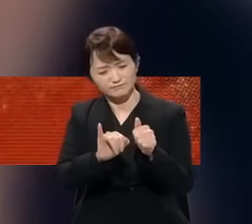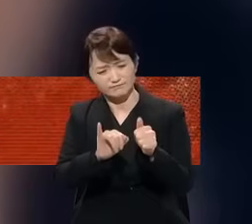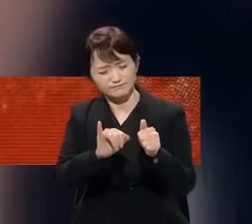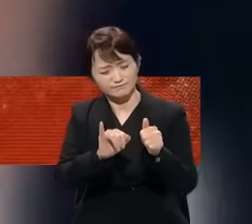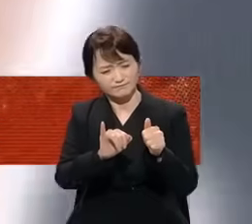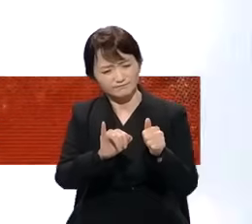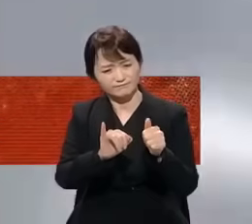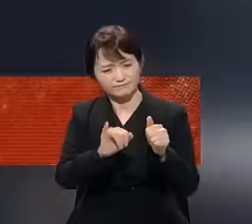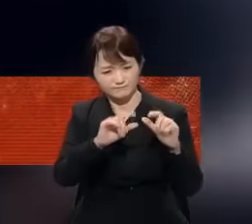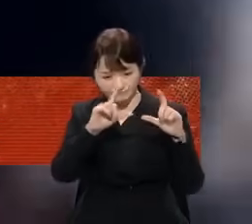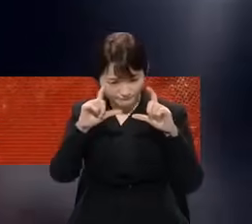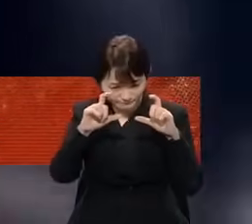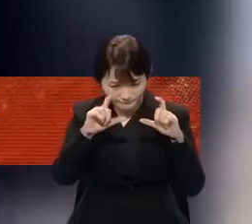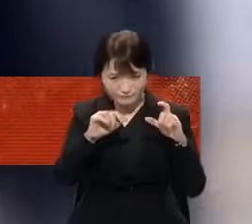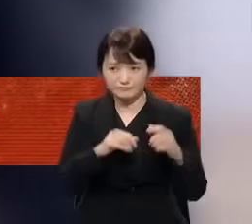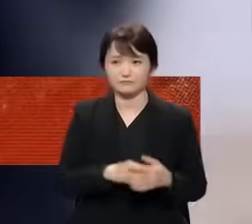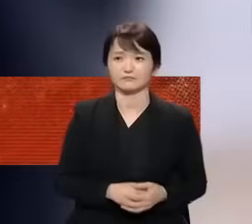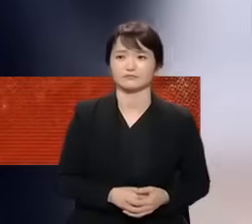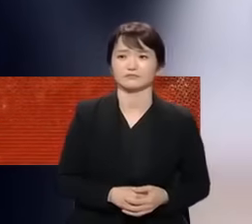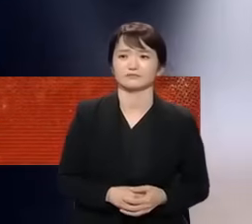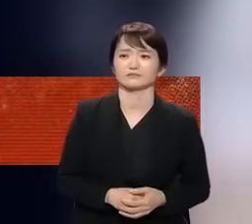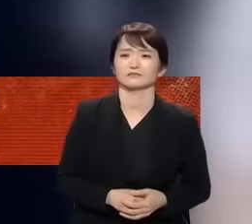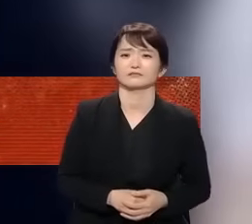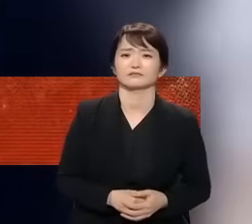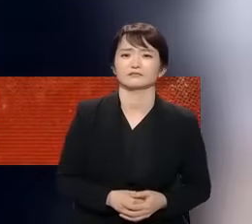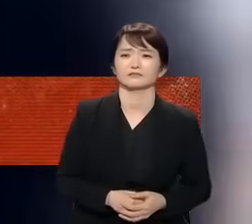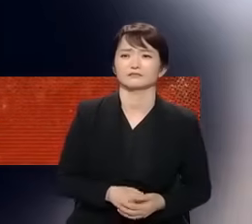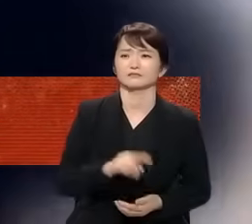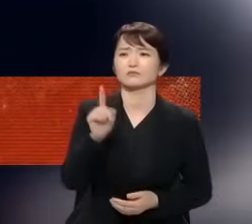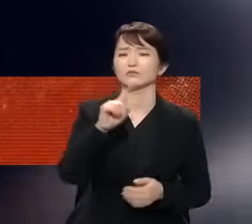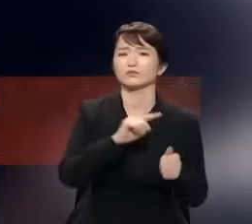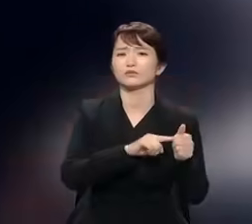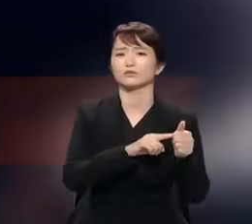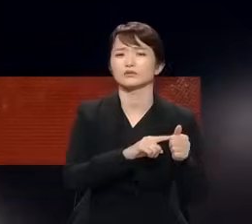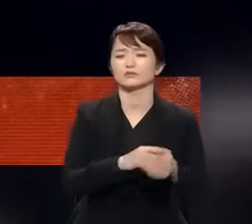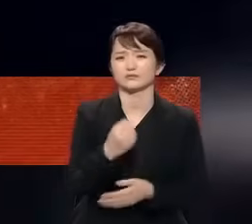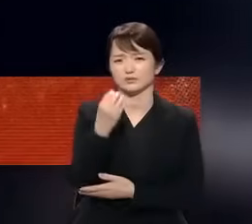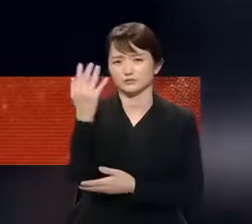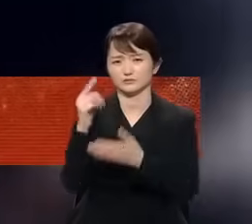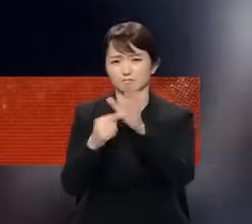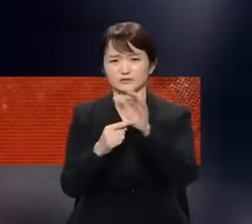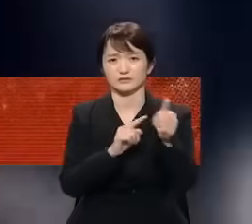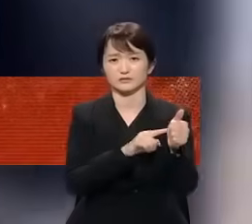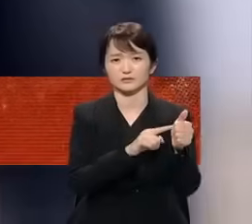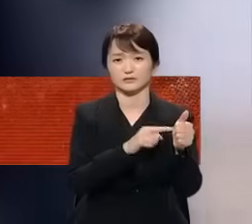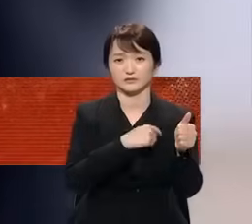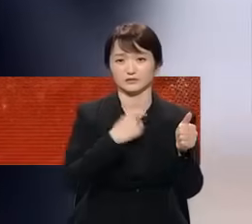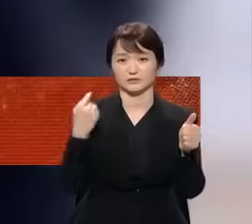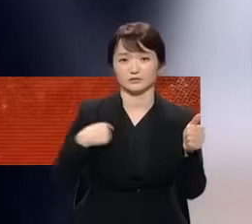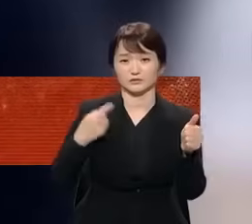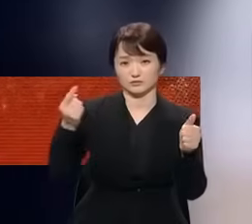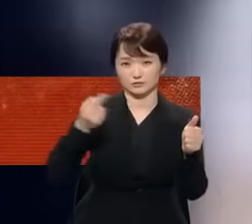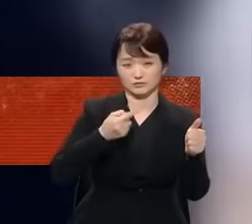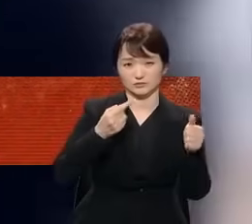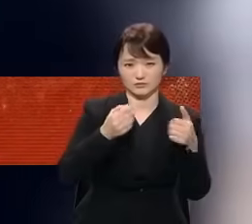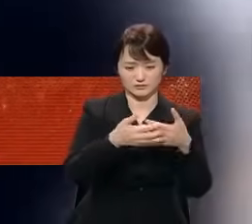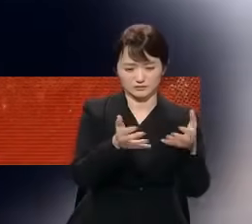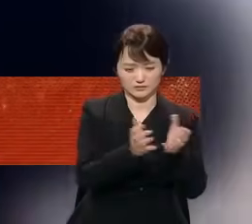막무가내였습니다. 여성의 등에서 손을 떼질 않았습니다. 아니, 뭐 하는 놈들이에요 저거? 현지 언론에 따르면요. 이 남성들 중국에서 온